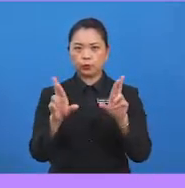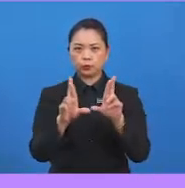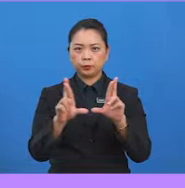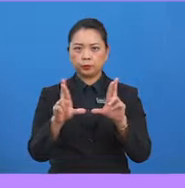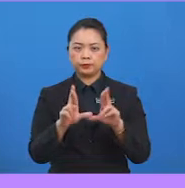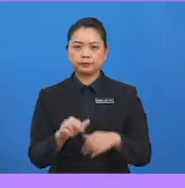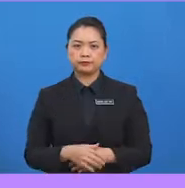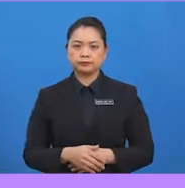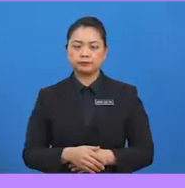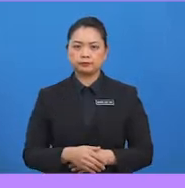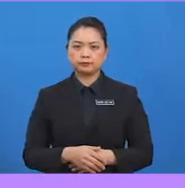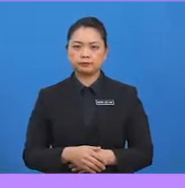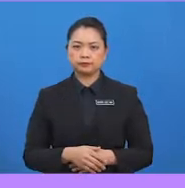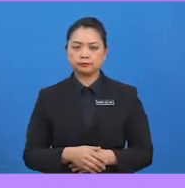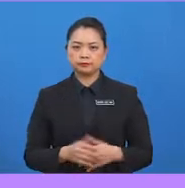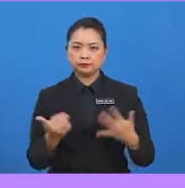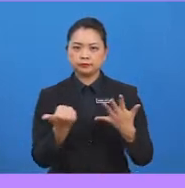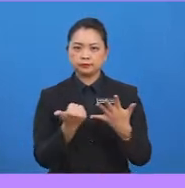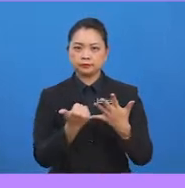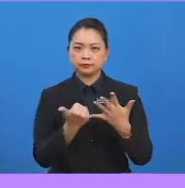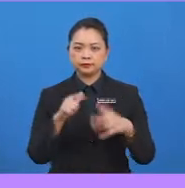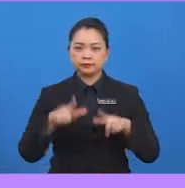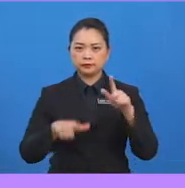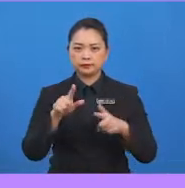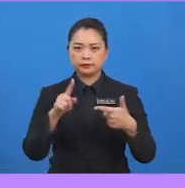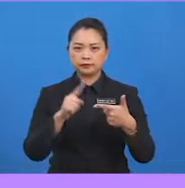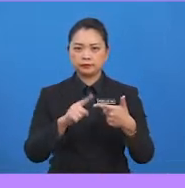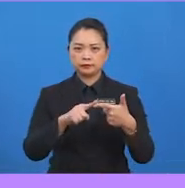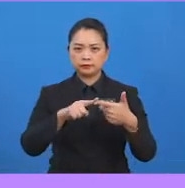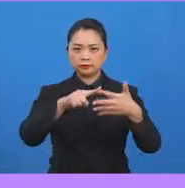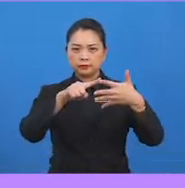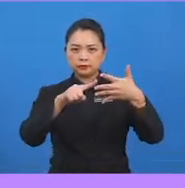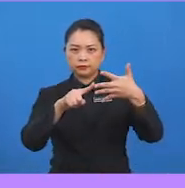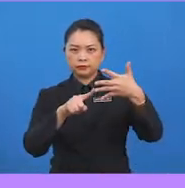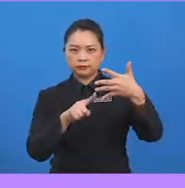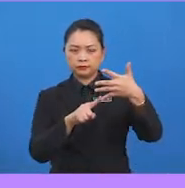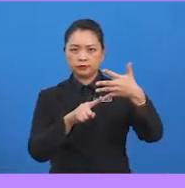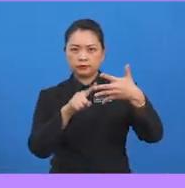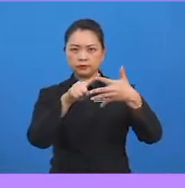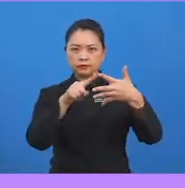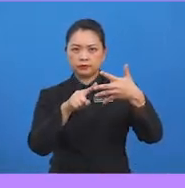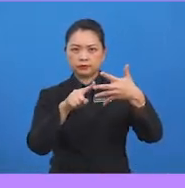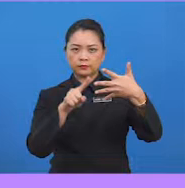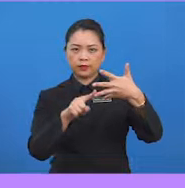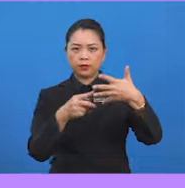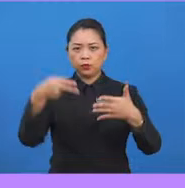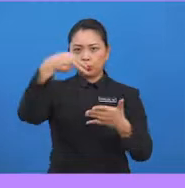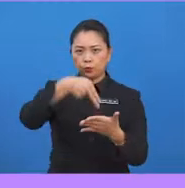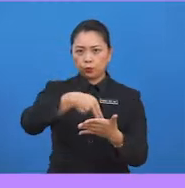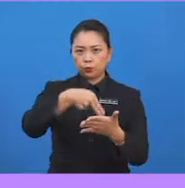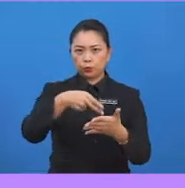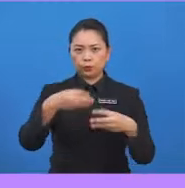Kelima, langkah 2 hingga 4 diulang sebanyak 2 kali lagi untuk